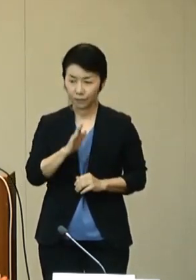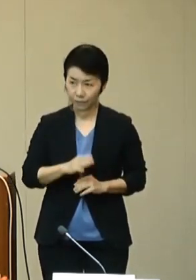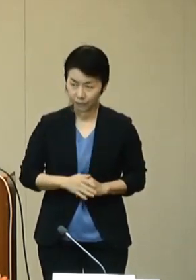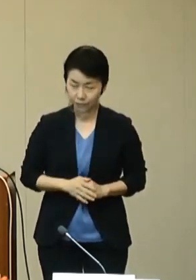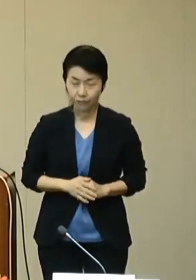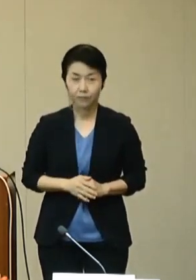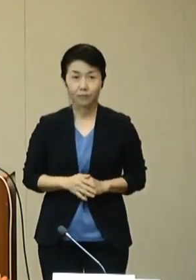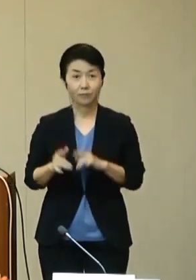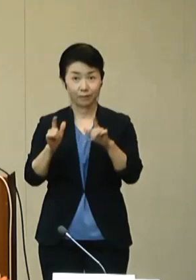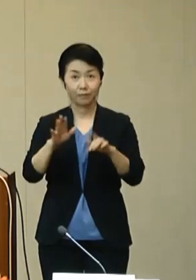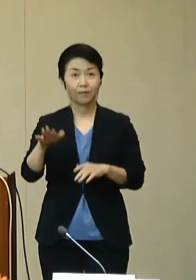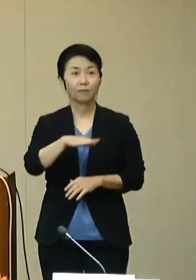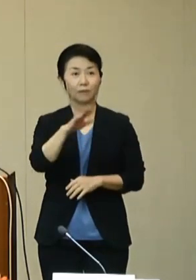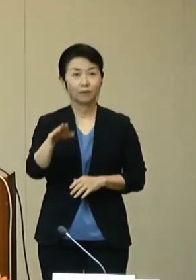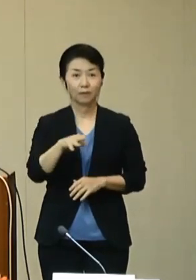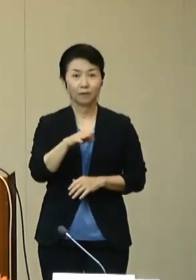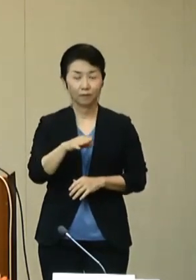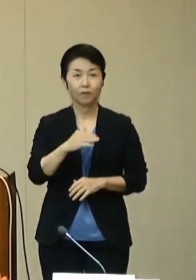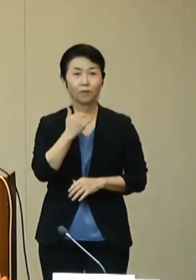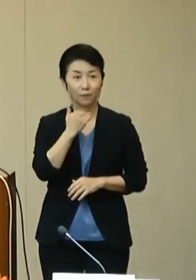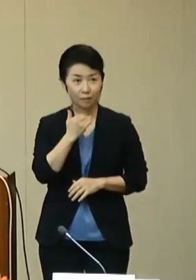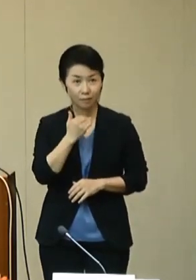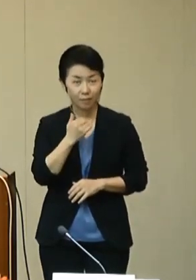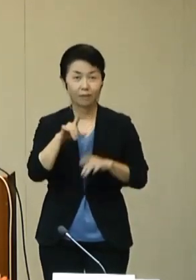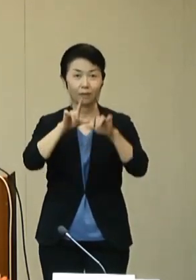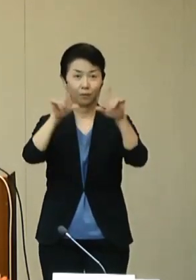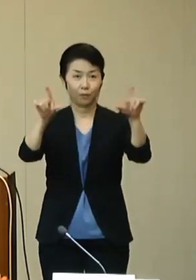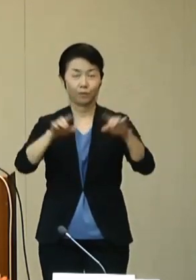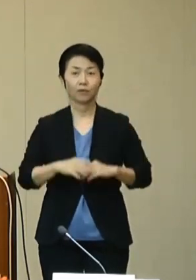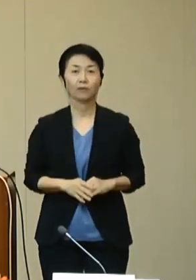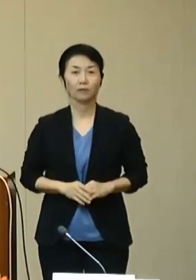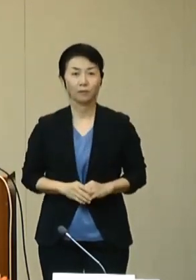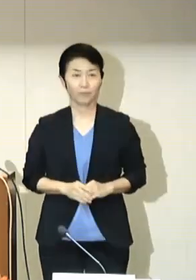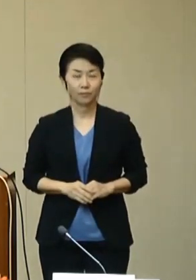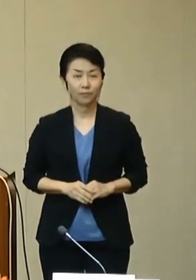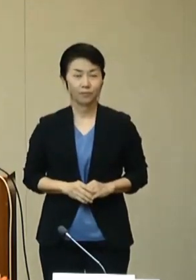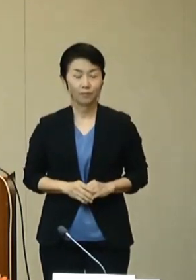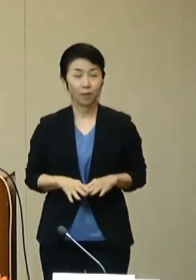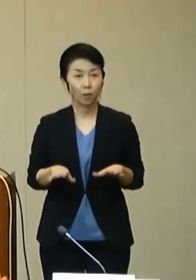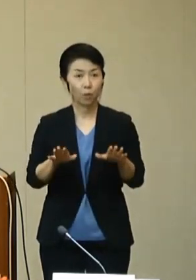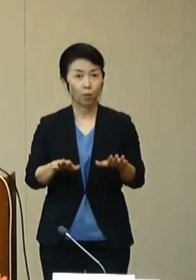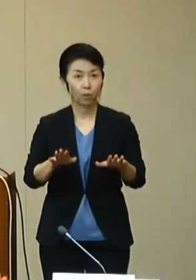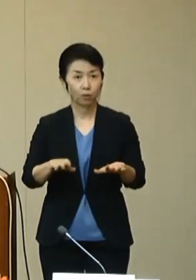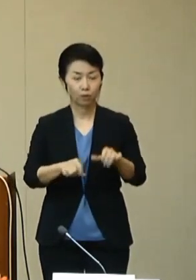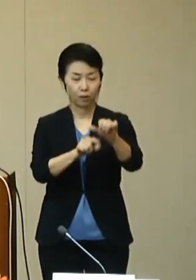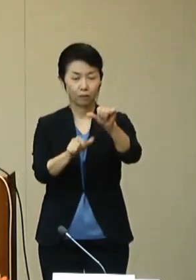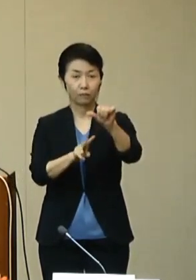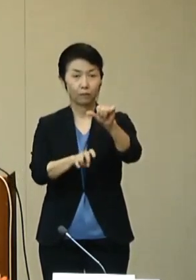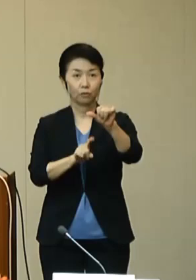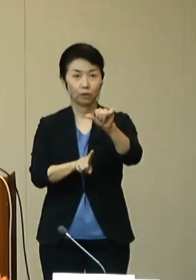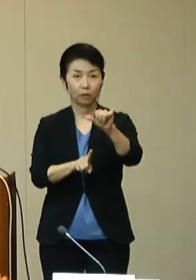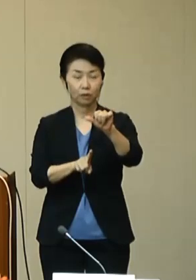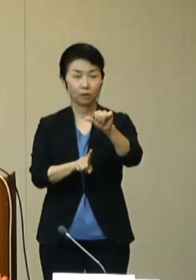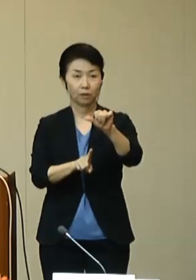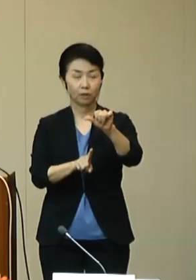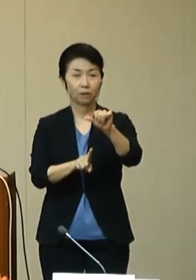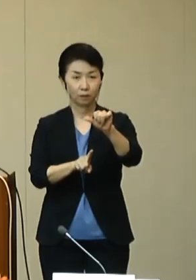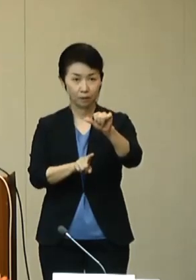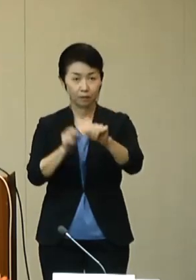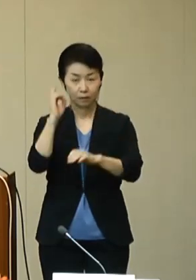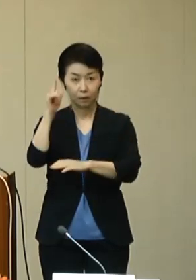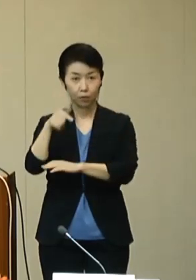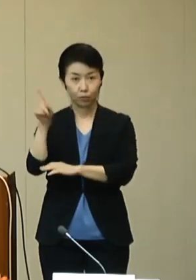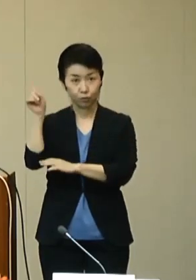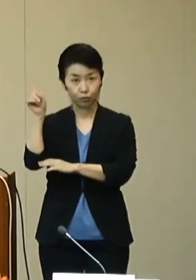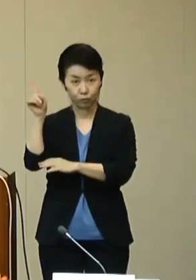い、肺細工水曜、お待たせいたしました。では発表いたします。本日5月21日政府対